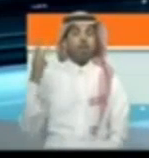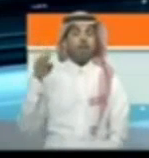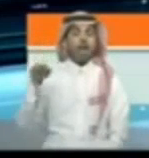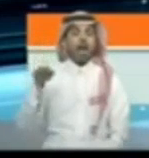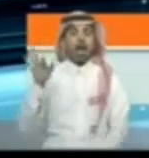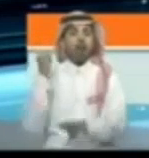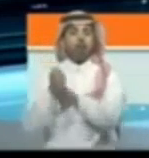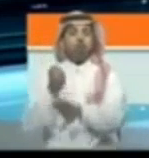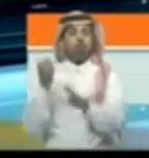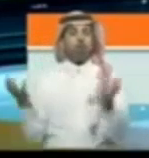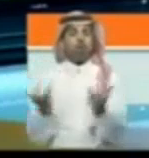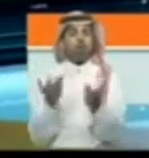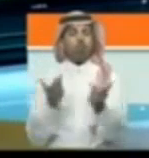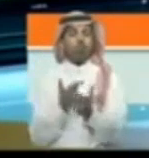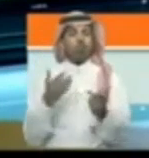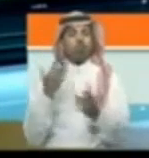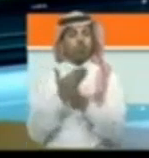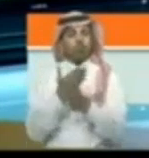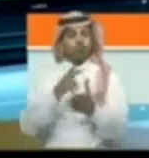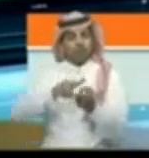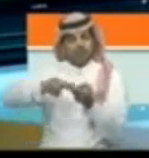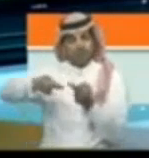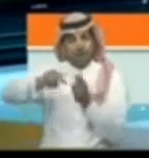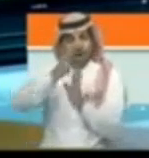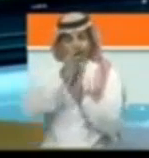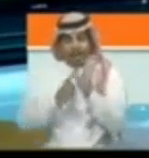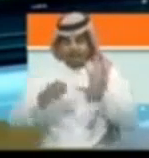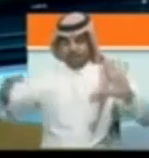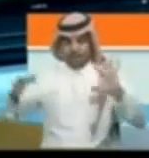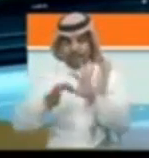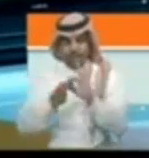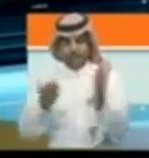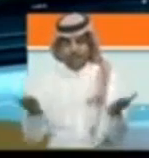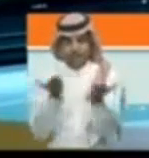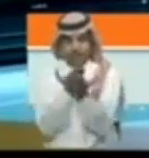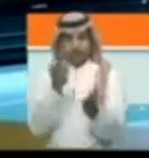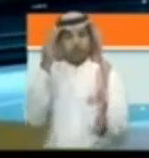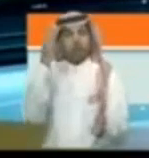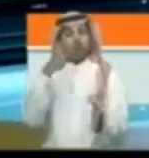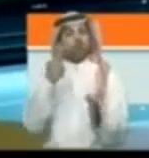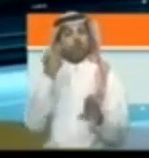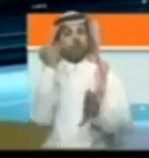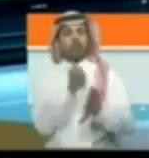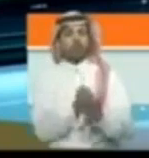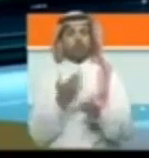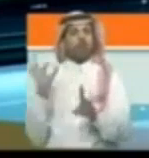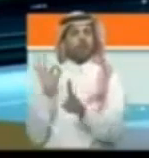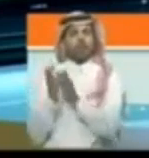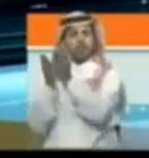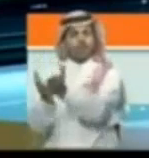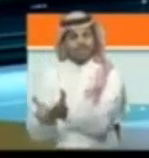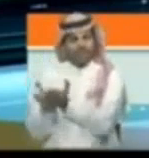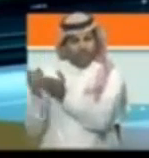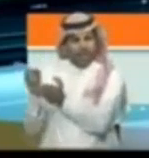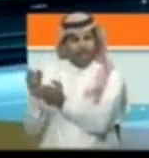3364 خرقا منذ التوقيع على الاتفاق، مشيرا إلى أنها تعمل على عرقلة حركة السفن التجارية، فيما يعمل